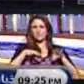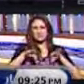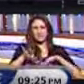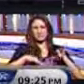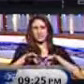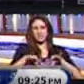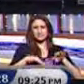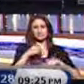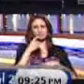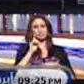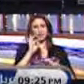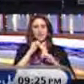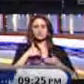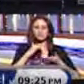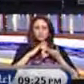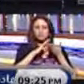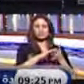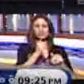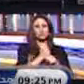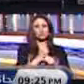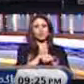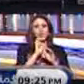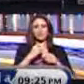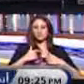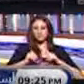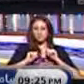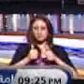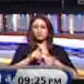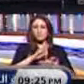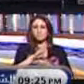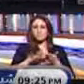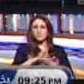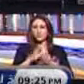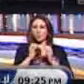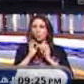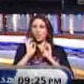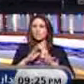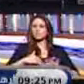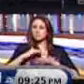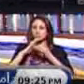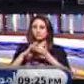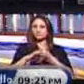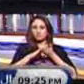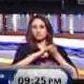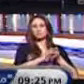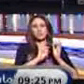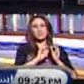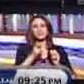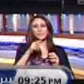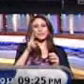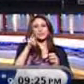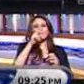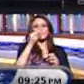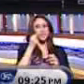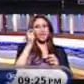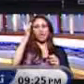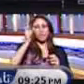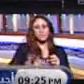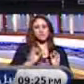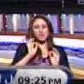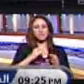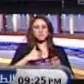للناس اكتئاب فوق الاكتئاب اللي عندهم، لا، دورنا كمان ان احنا ننزل نشوف مشاكل الناس نطرحها، والتنميه البشريه ان احنا نحل المشاكل. لما